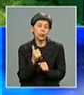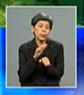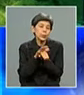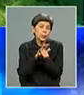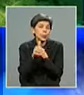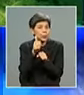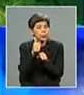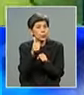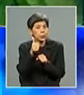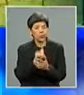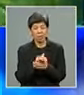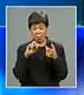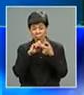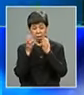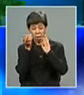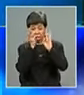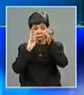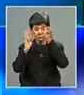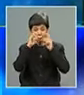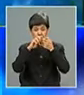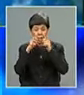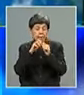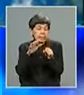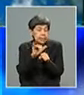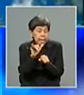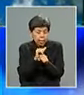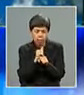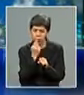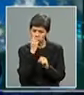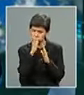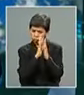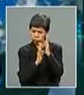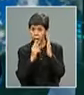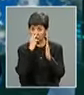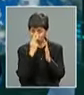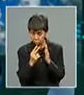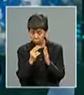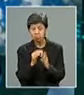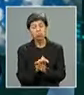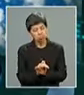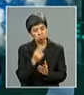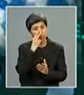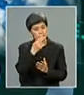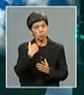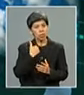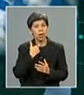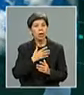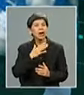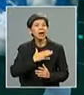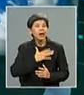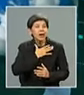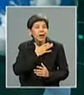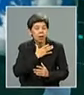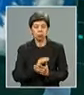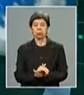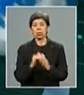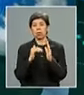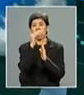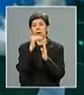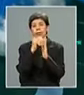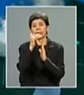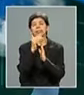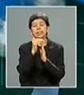ครับแม้ปัญหามลพิษจากหมอกควันไฟจะยังไม่เกิดนะครับแต่กราฟิกข้อมูลอากาศข่าว3ก็แสดงให้เห็นว่าแม่ฮ่องสอนเป็นหนึ่งในจังหวัดภาคเหนือด้านต